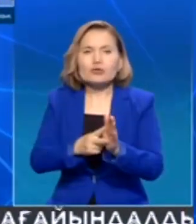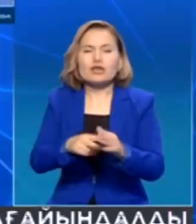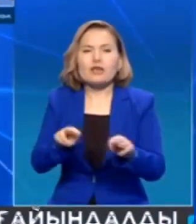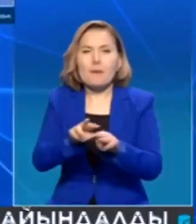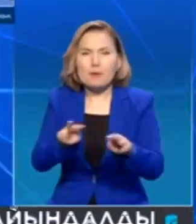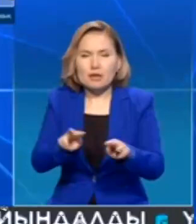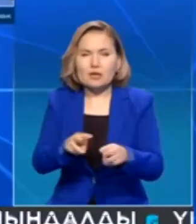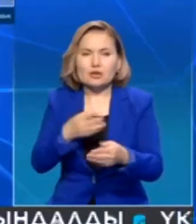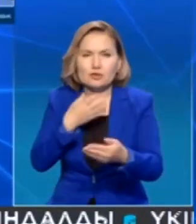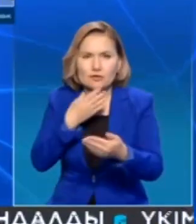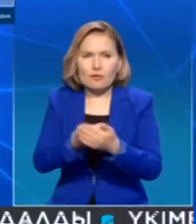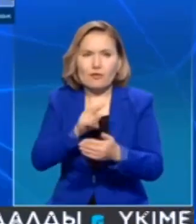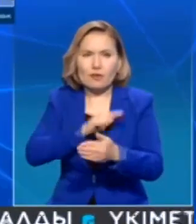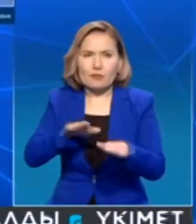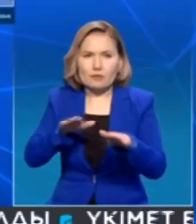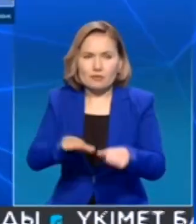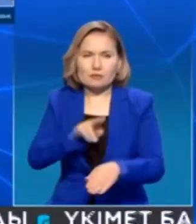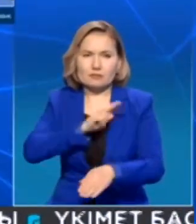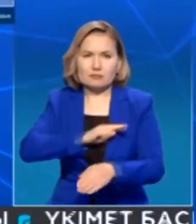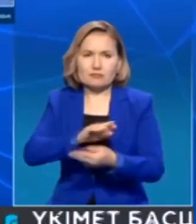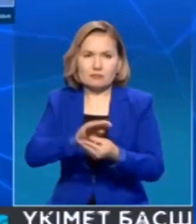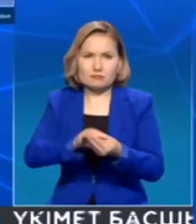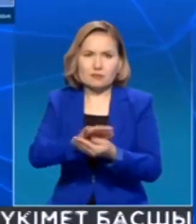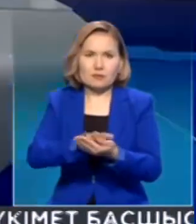өз қызметінде қалды.